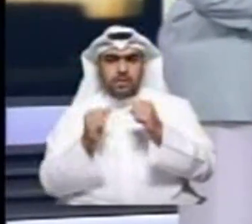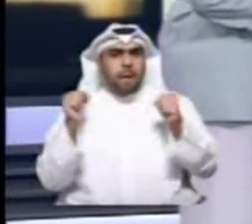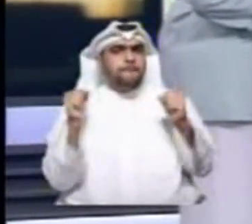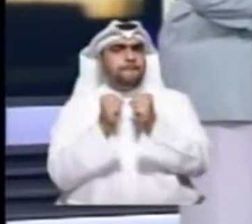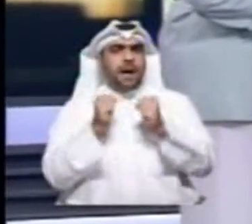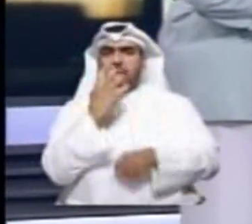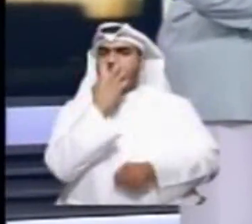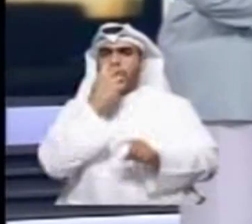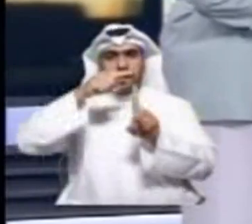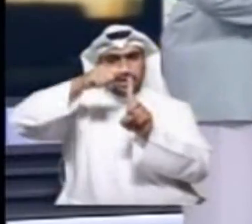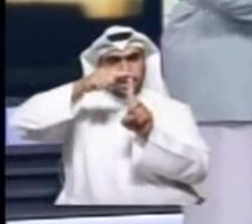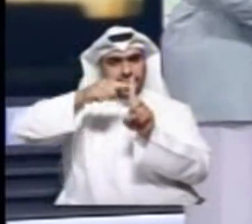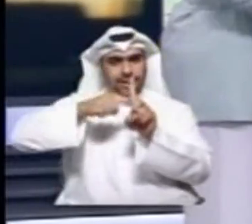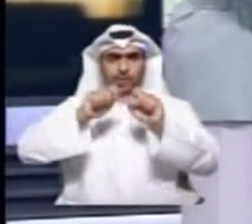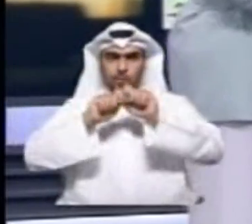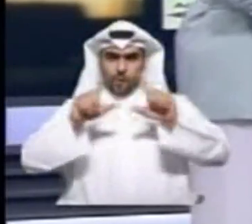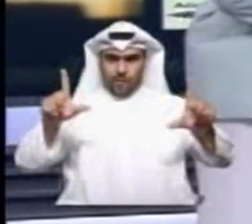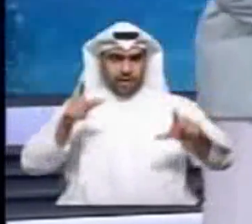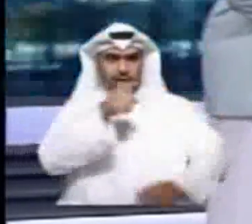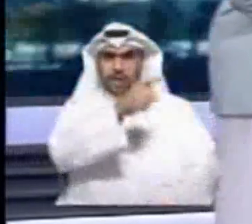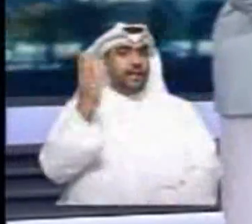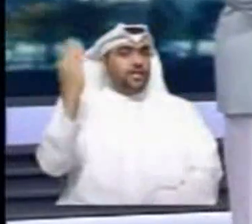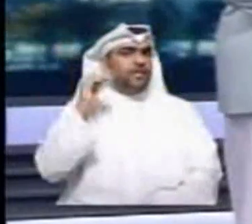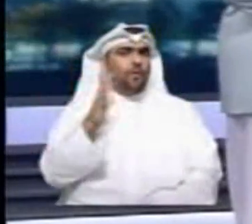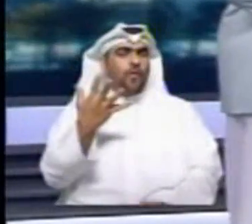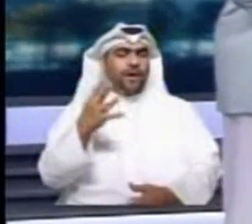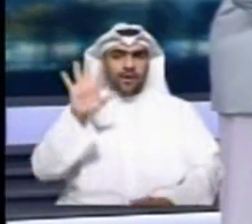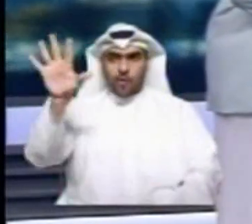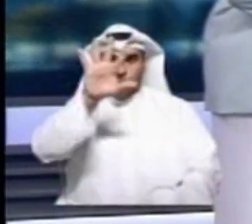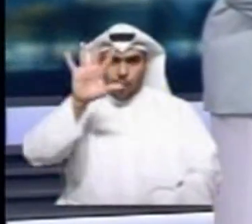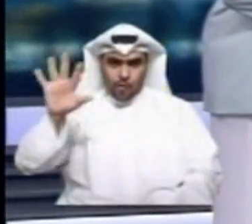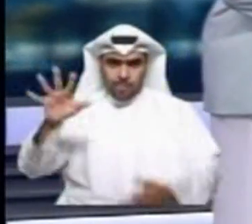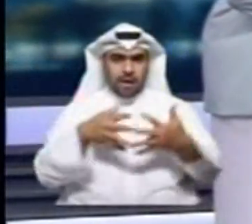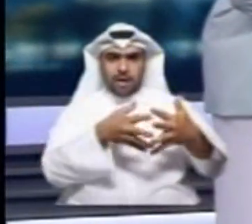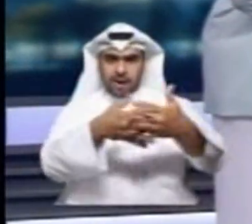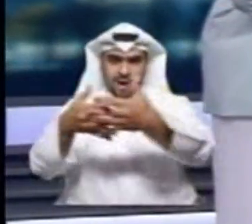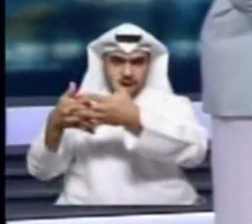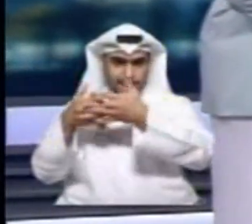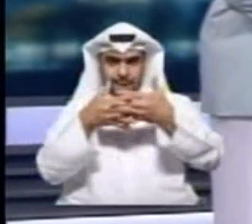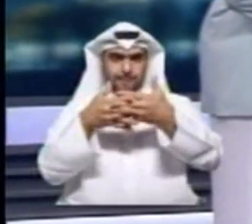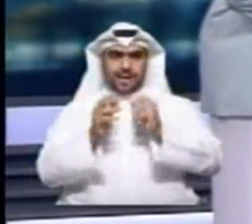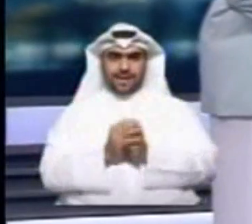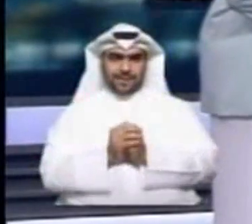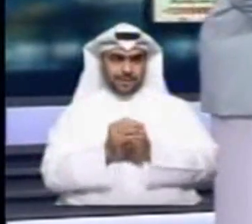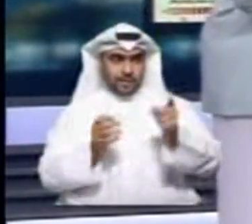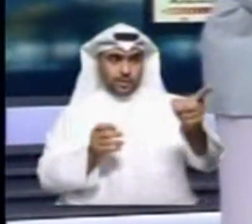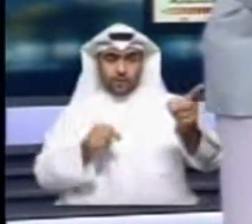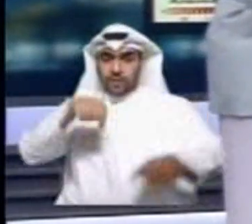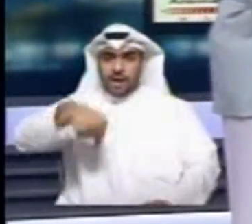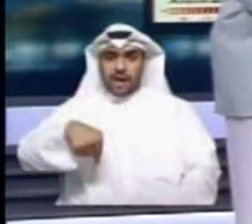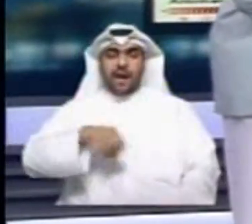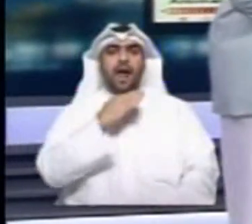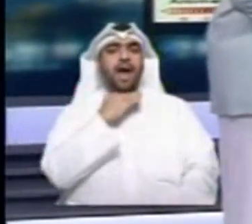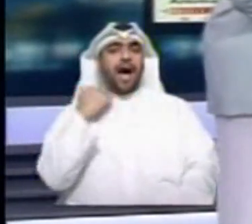في درجات الحرارة. نفس الشيء عندنا. ماذا عن كميات الأمطار؟ الأمطار اللي أعطتنا إياها النماذج العددية بالنسبة لشهر